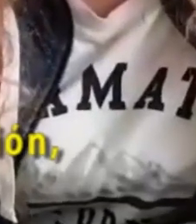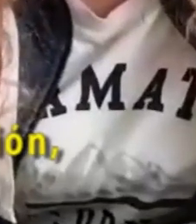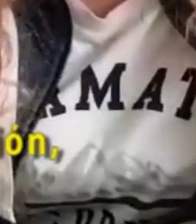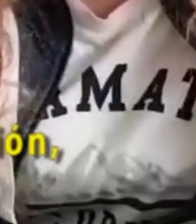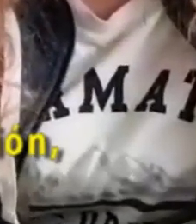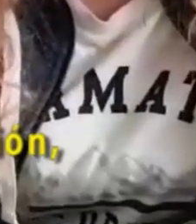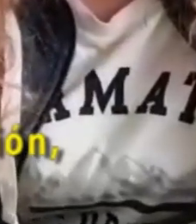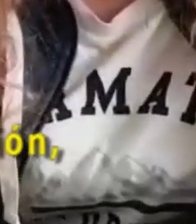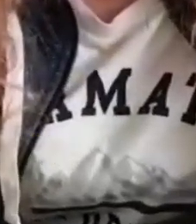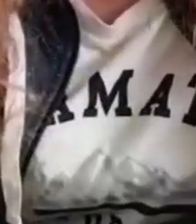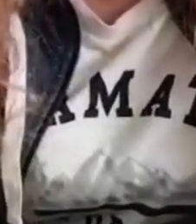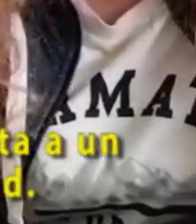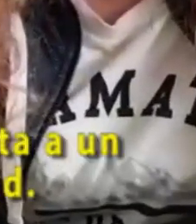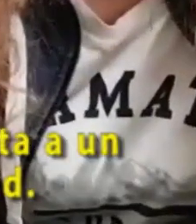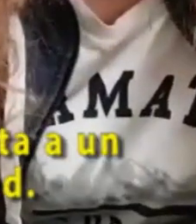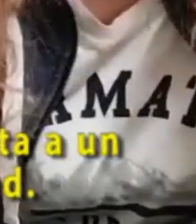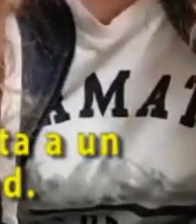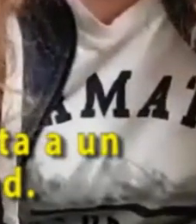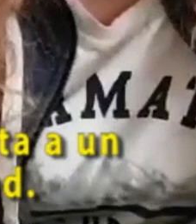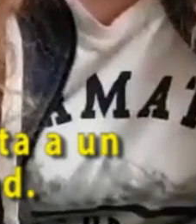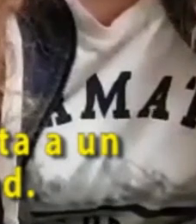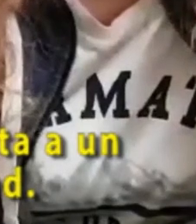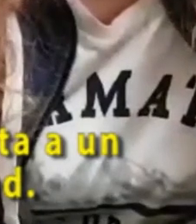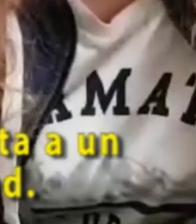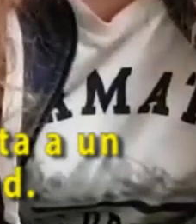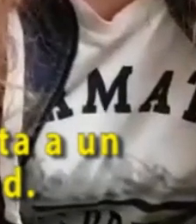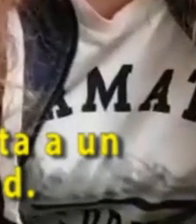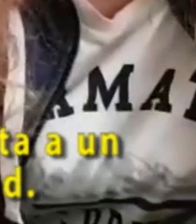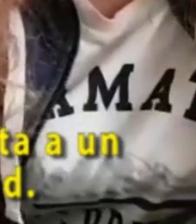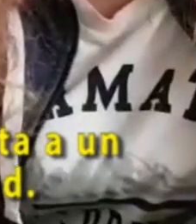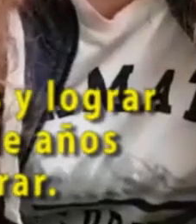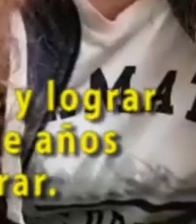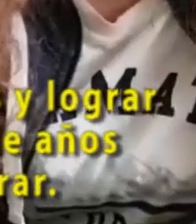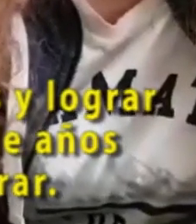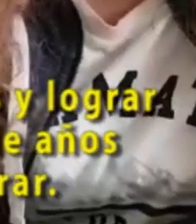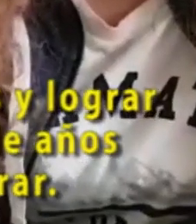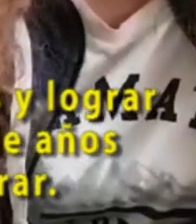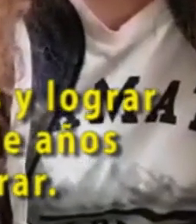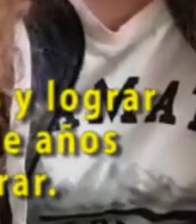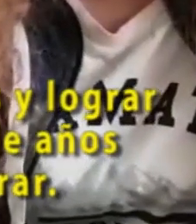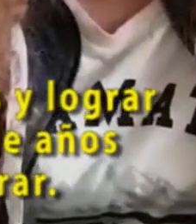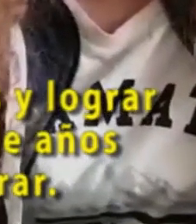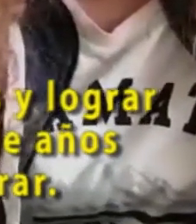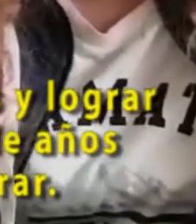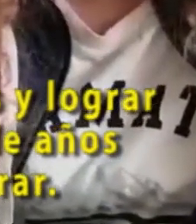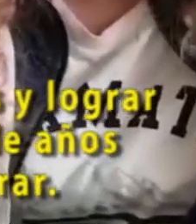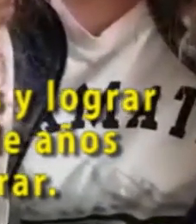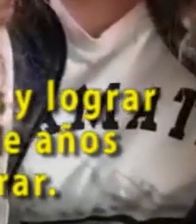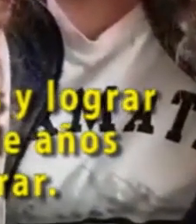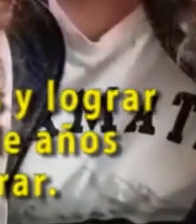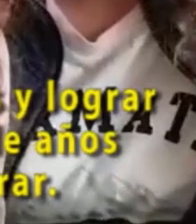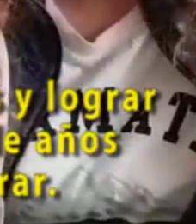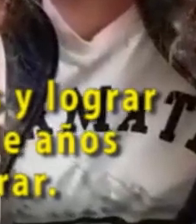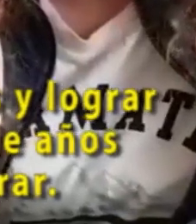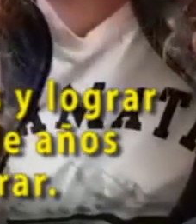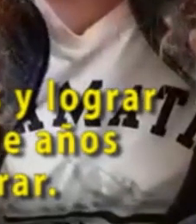كل العالم من الاحتلال، عشان نحرر كل العالم من الاستعمار، ونصير هذا العالم عالم حب، عالم